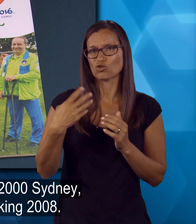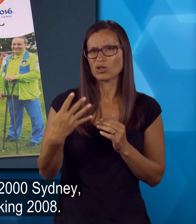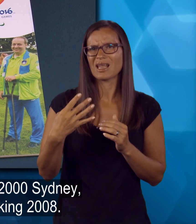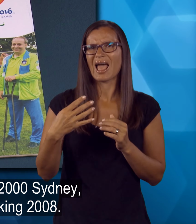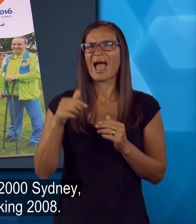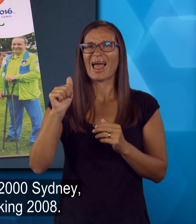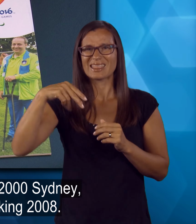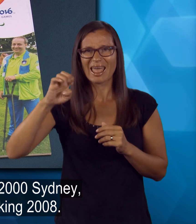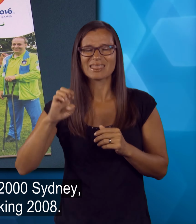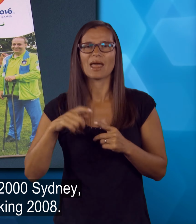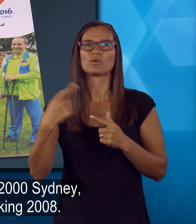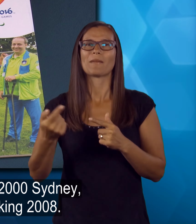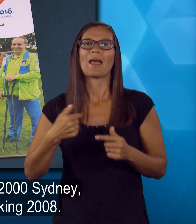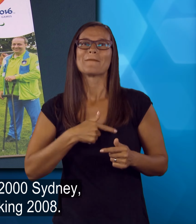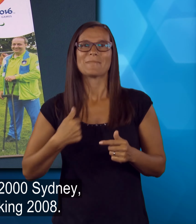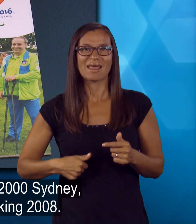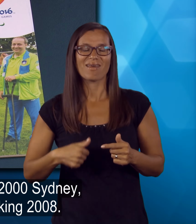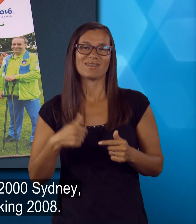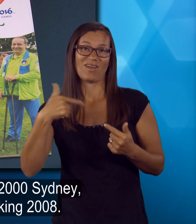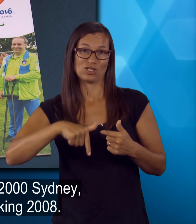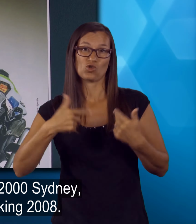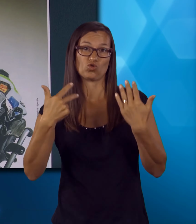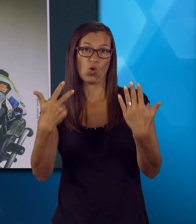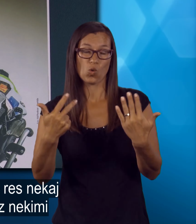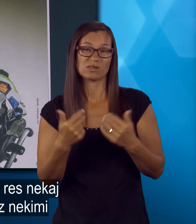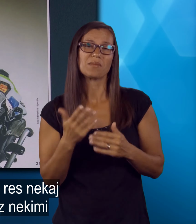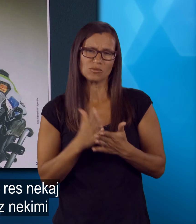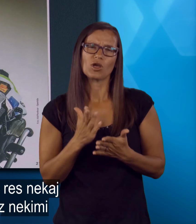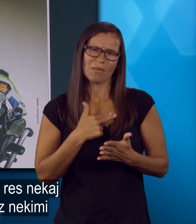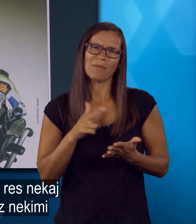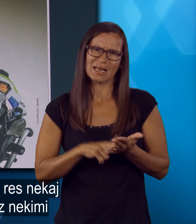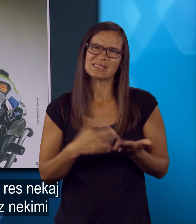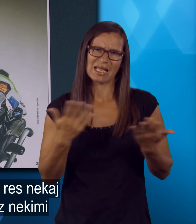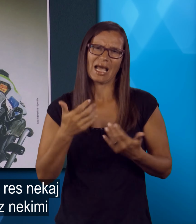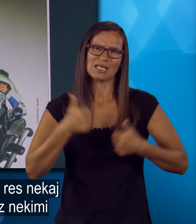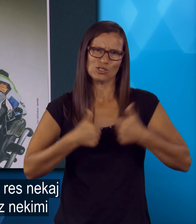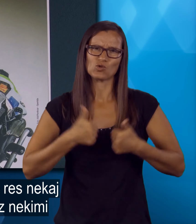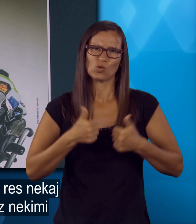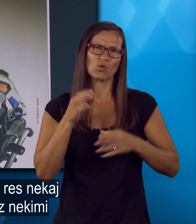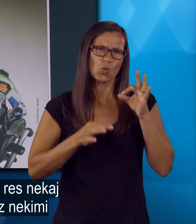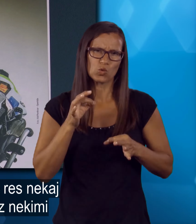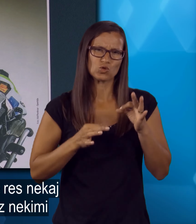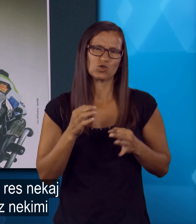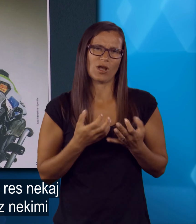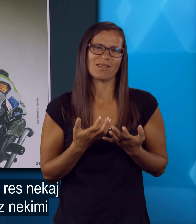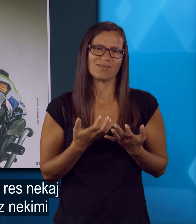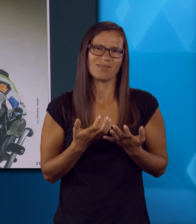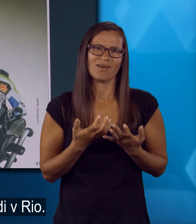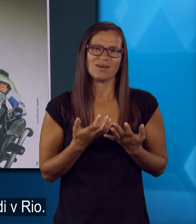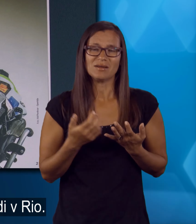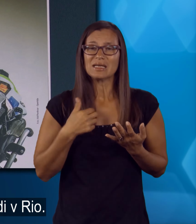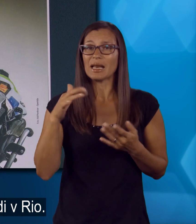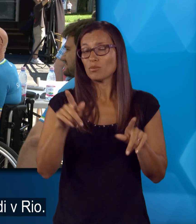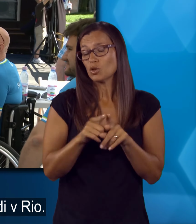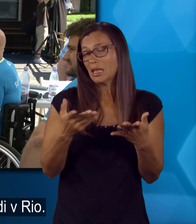Atene in Peking, dva tisoč osem. Tako da imam že nekaj res izkušnje iz teh zadeva. Grem z nekim